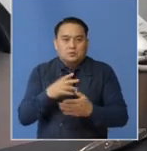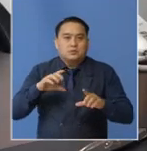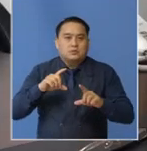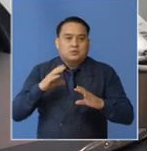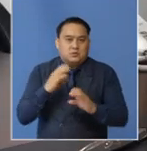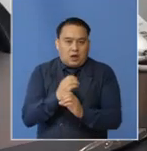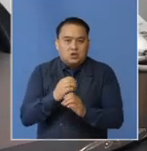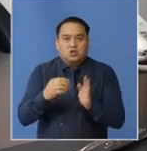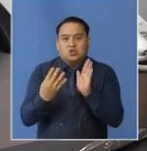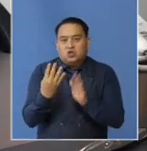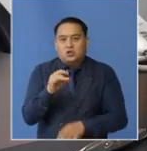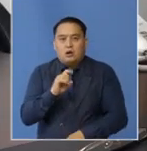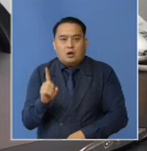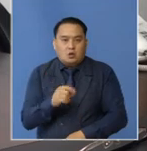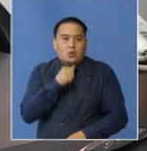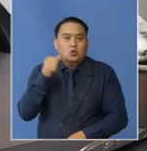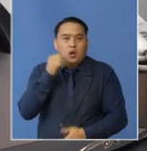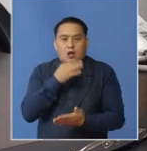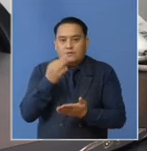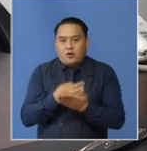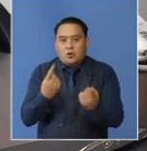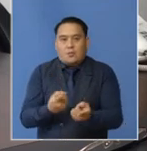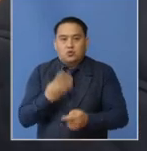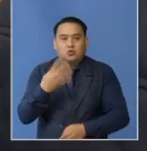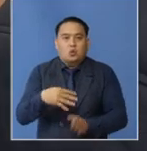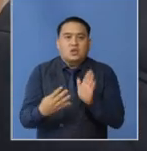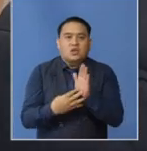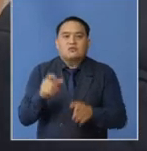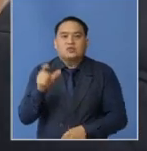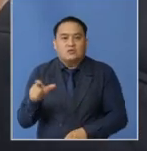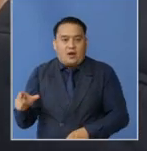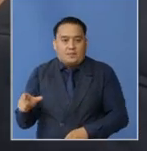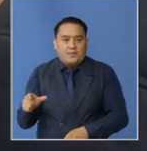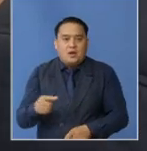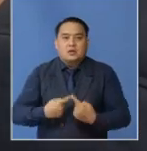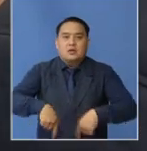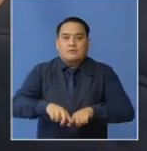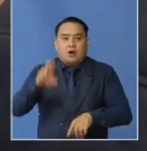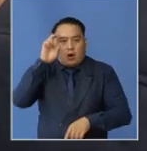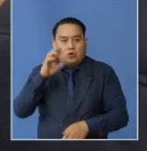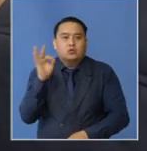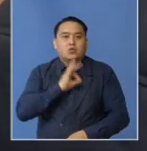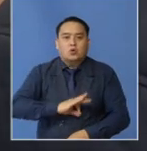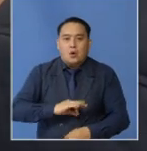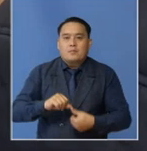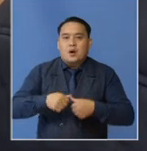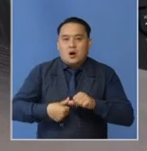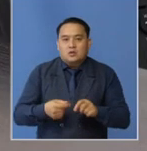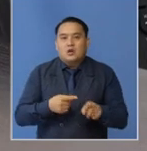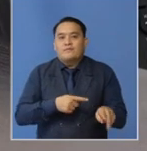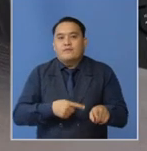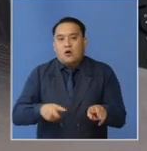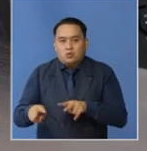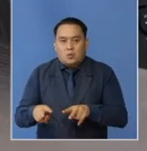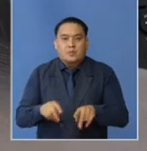в 4 раза. В прошлом году к ответственности привлечены 49 чиновников. Департаментом государственной службы на постоянной